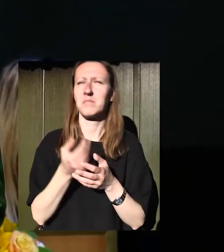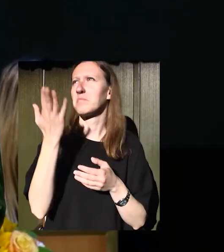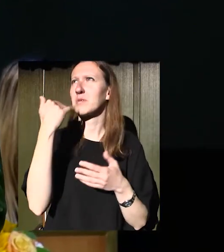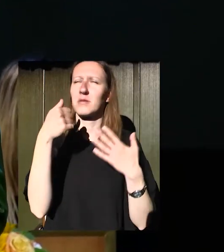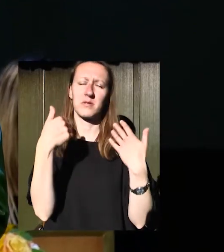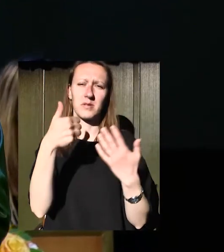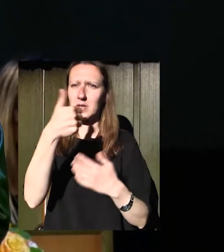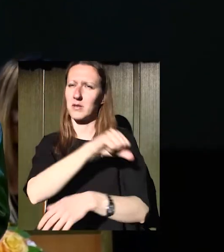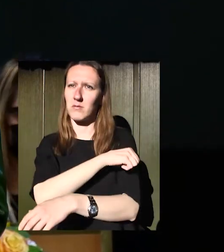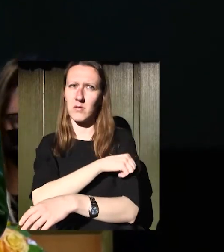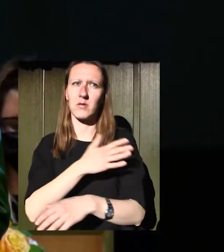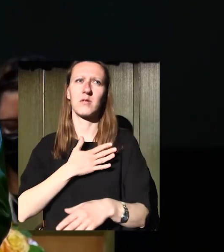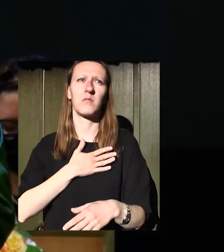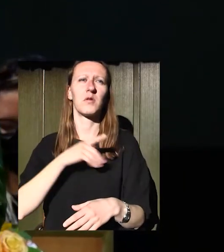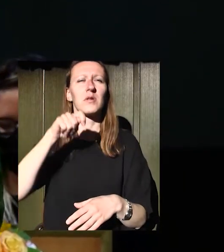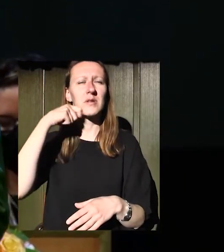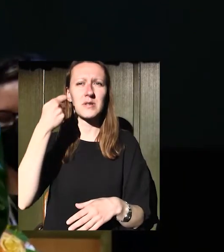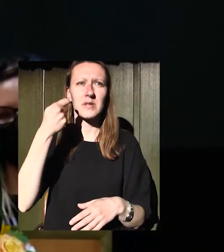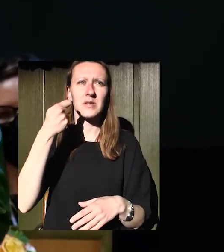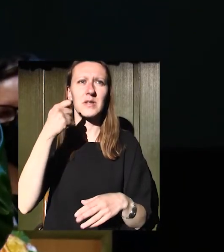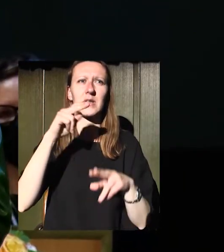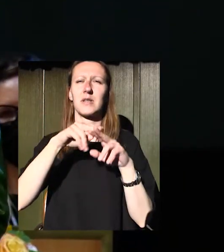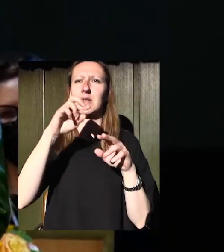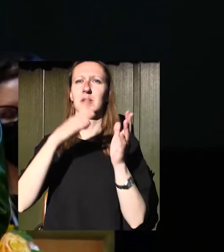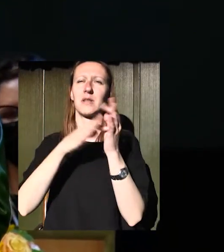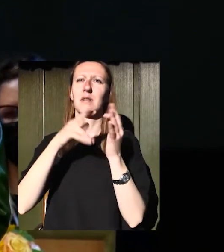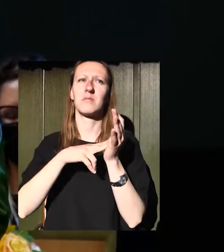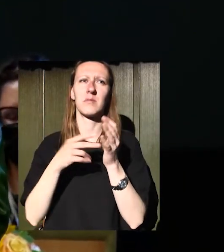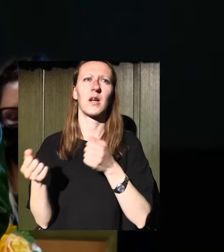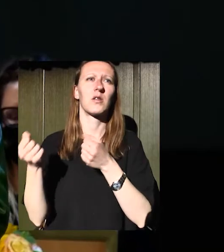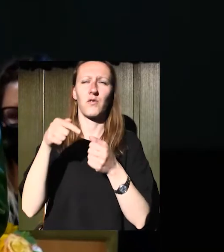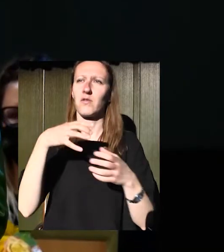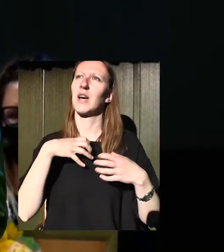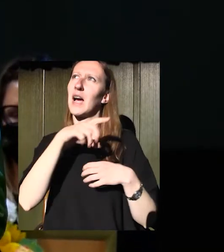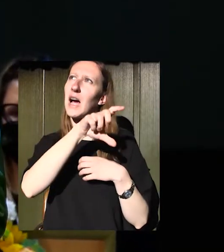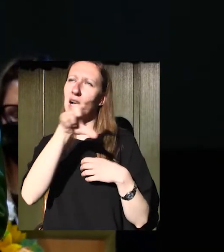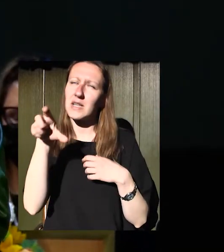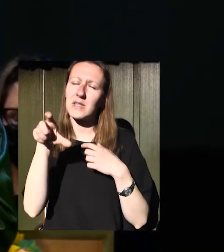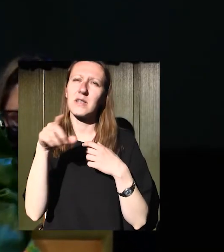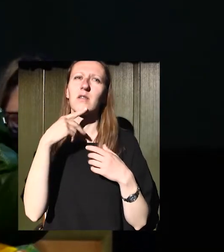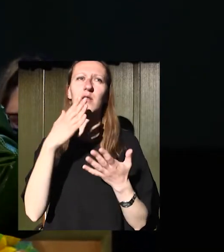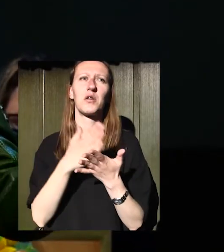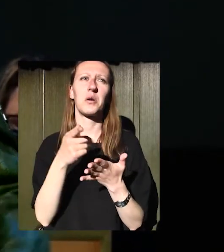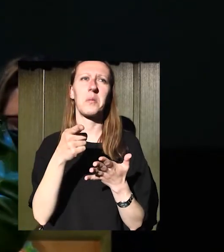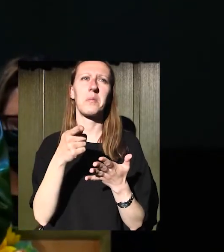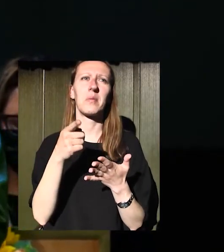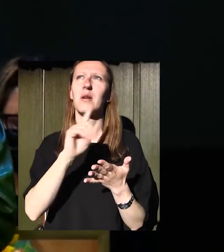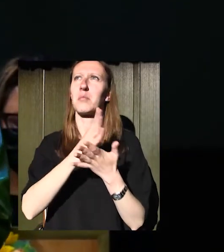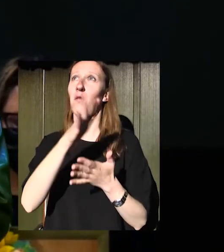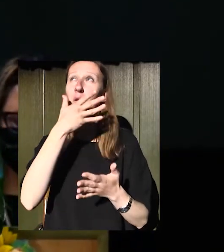Prije 61 godinu moj djed Herman doveo me u ovo kazalište koje je bilo,